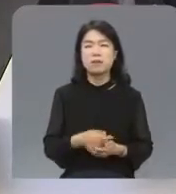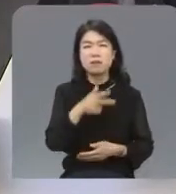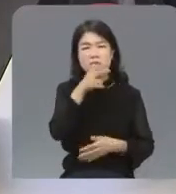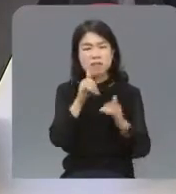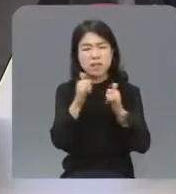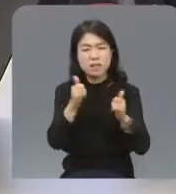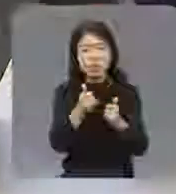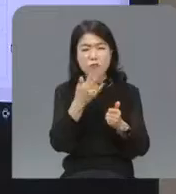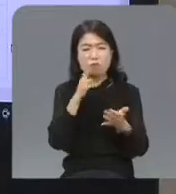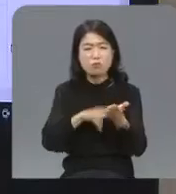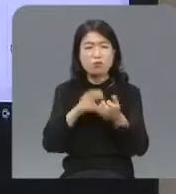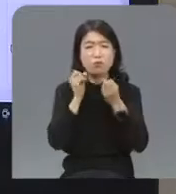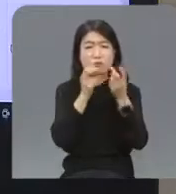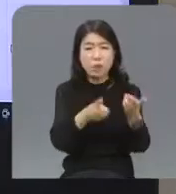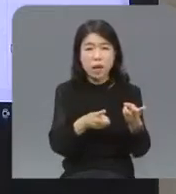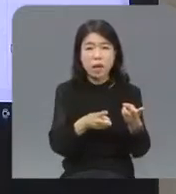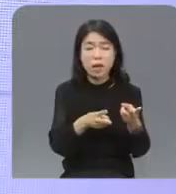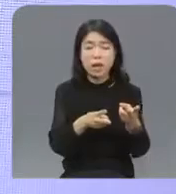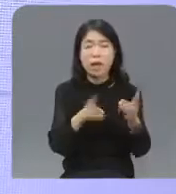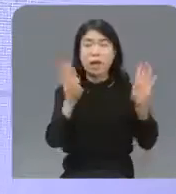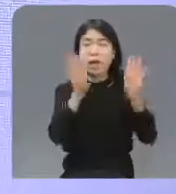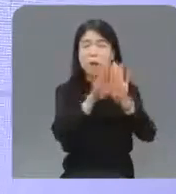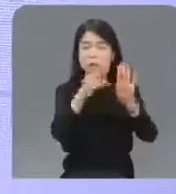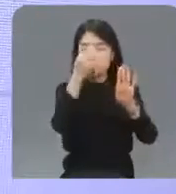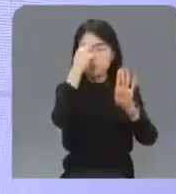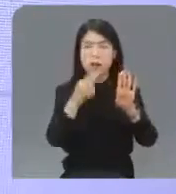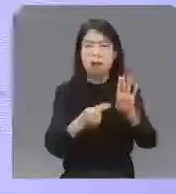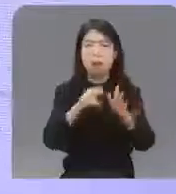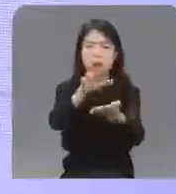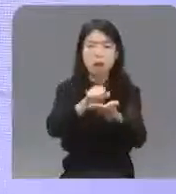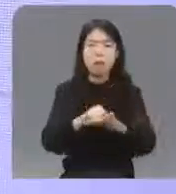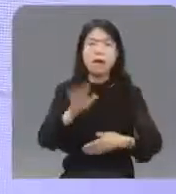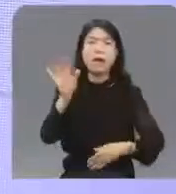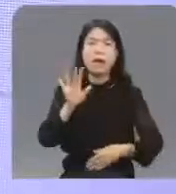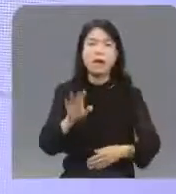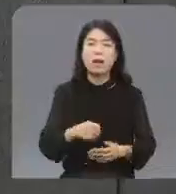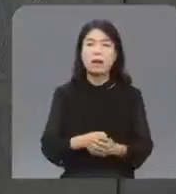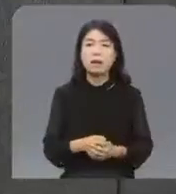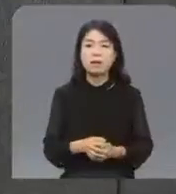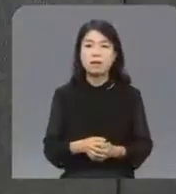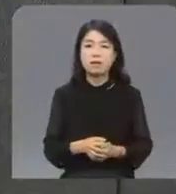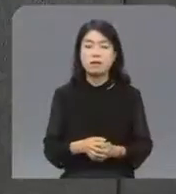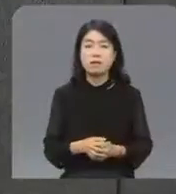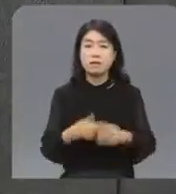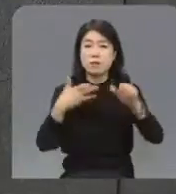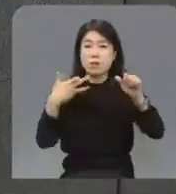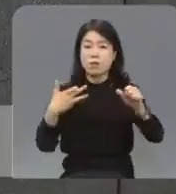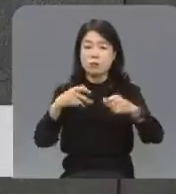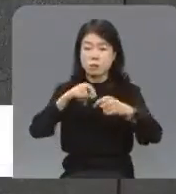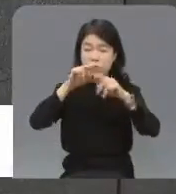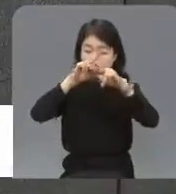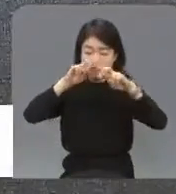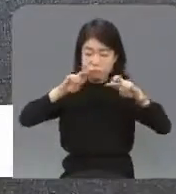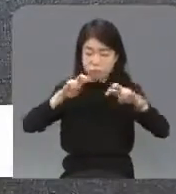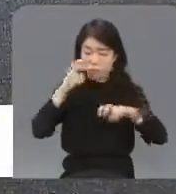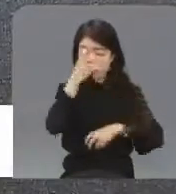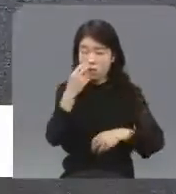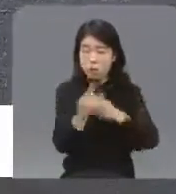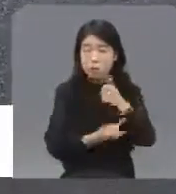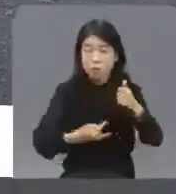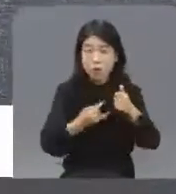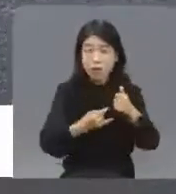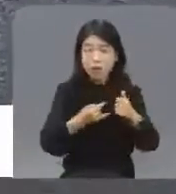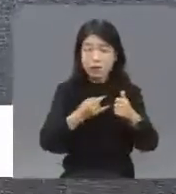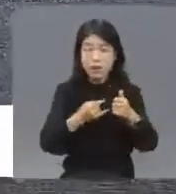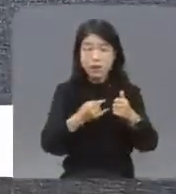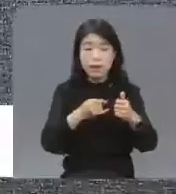취재진이 보낸 우편물은 폐문 부재, 수령조차 하지 않았습니다. 5.18 진상규명 조사에도 일절